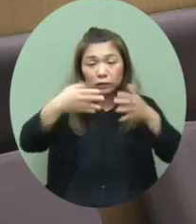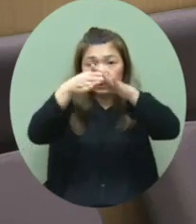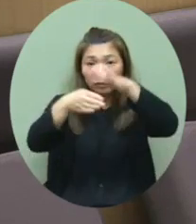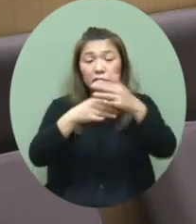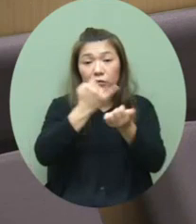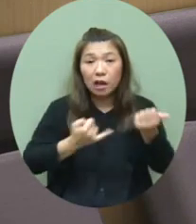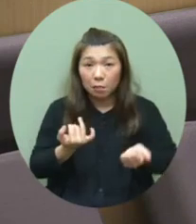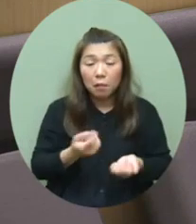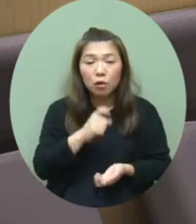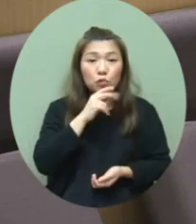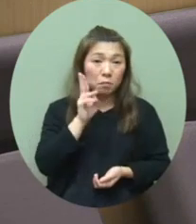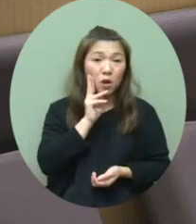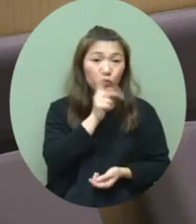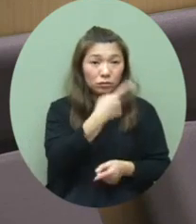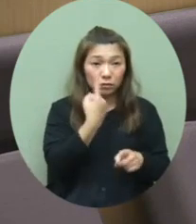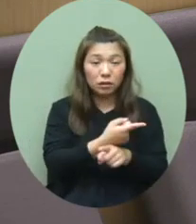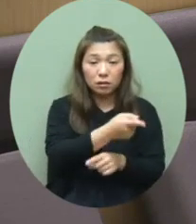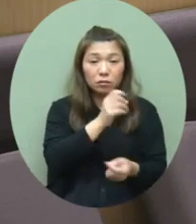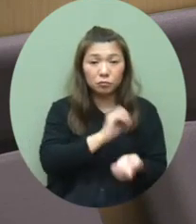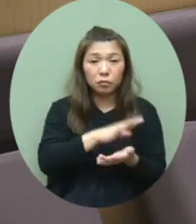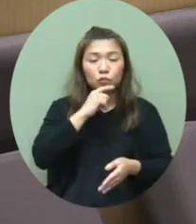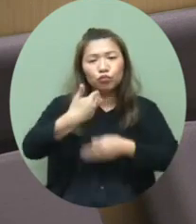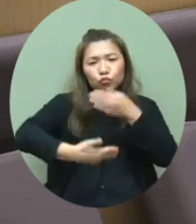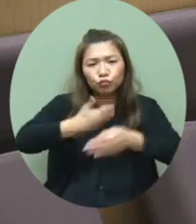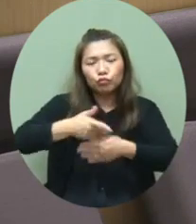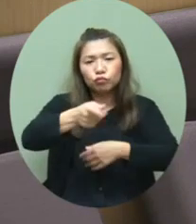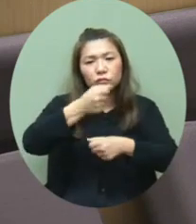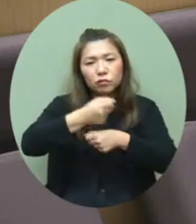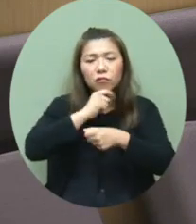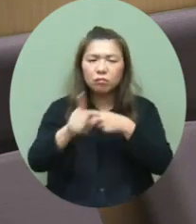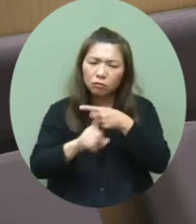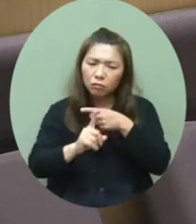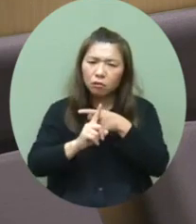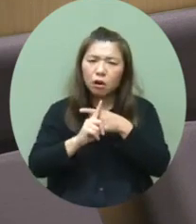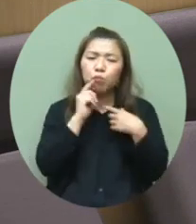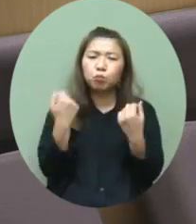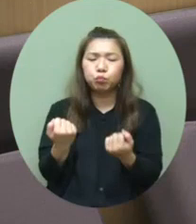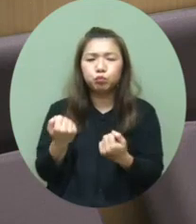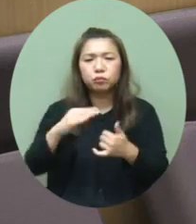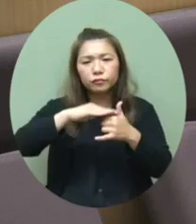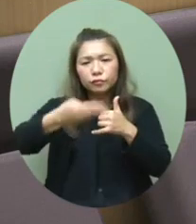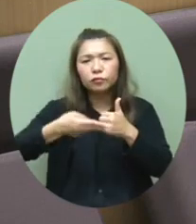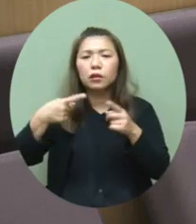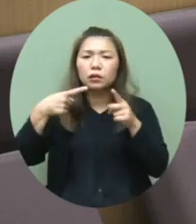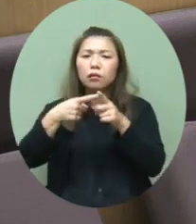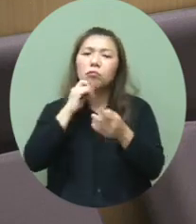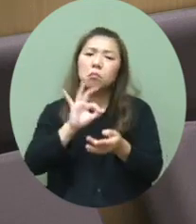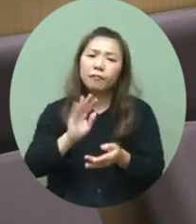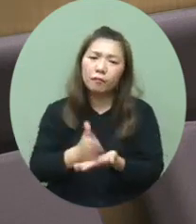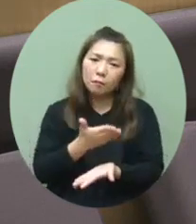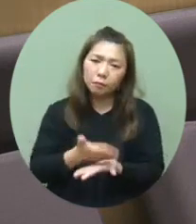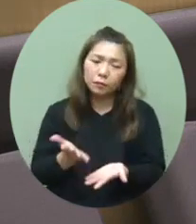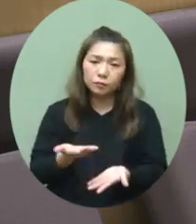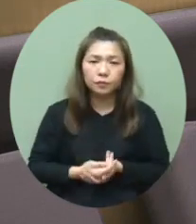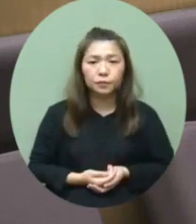度進行咧？即係如果係嘅話，佢即係呢個流程同或者個風險上面同普通產房有咩分別咧？唔